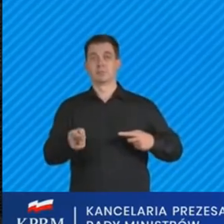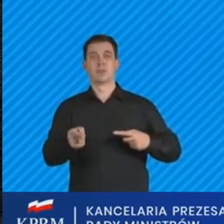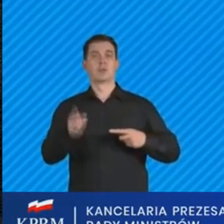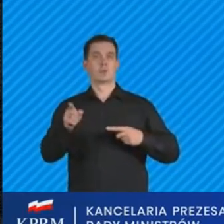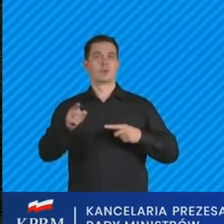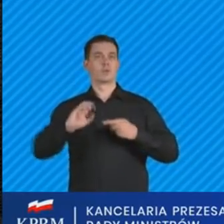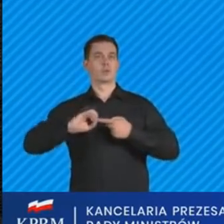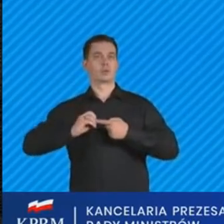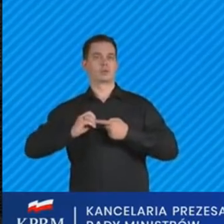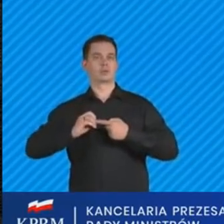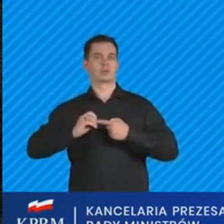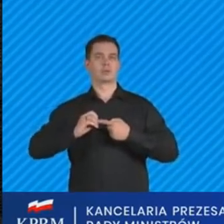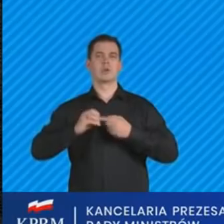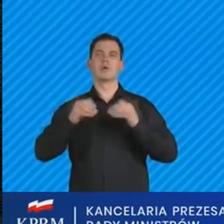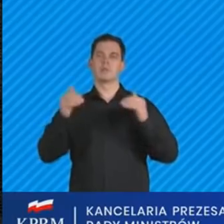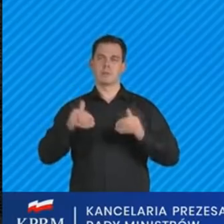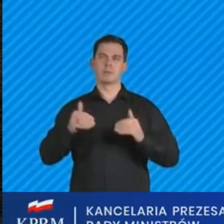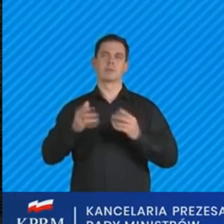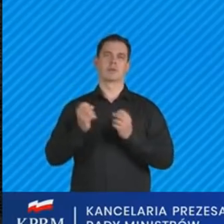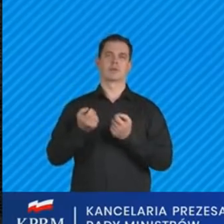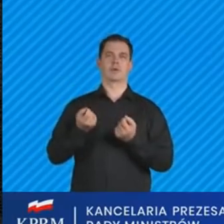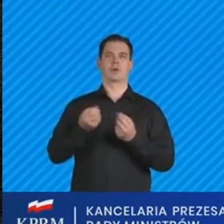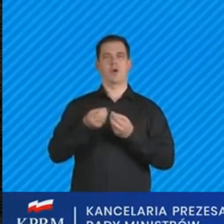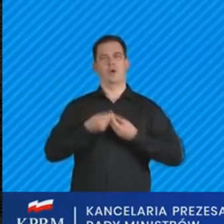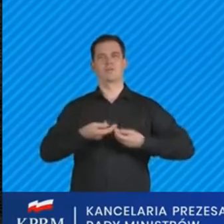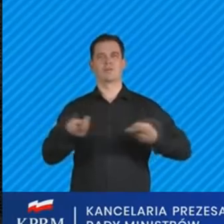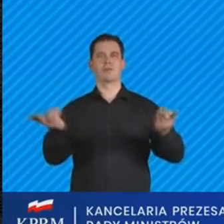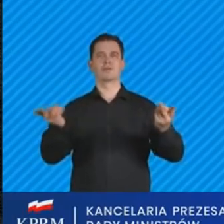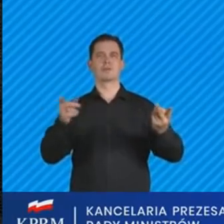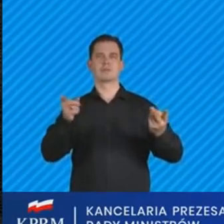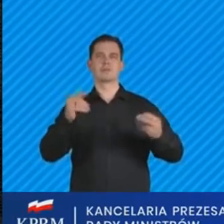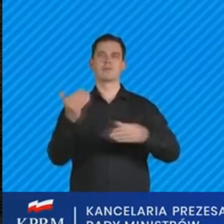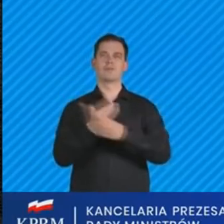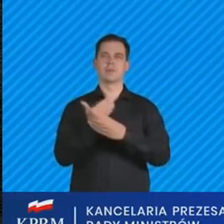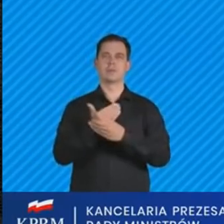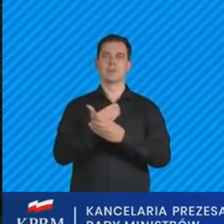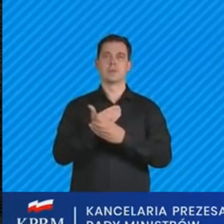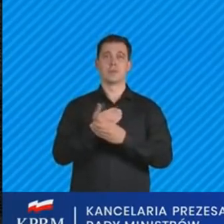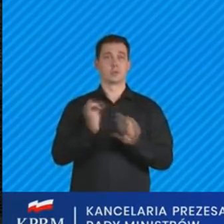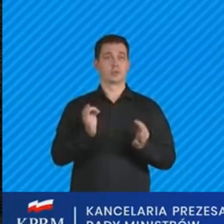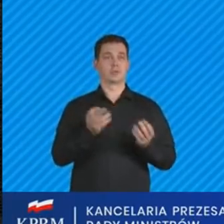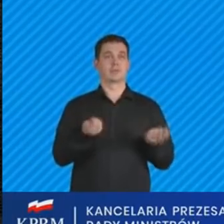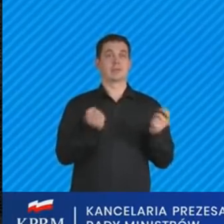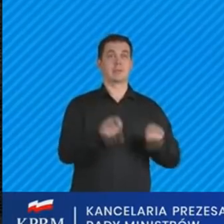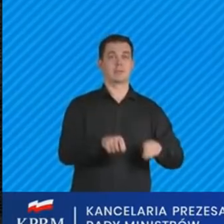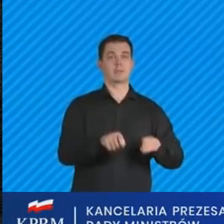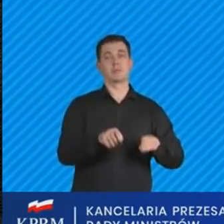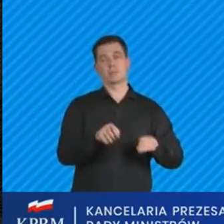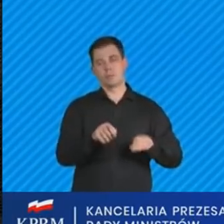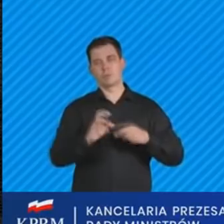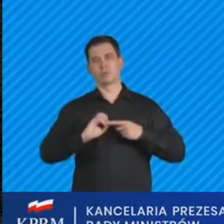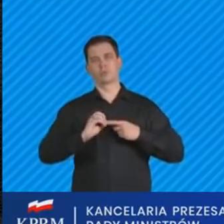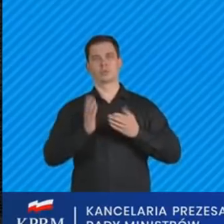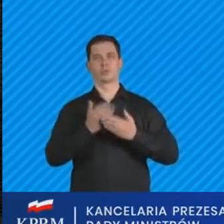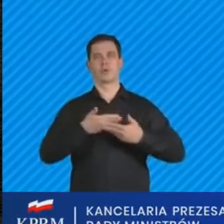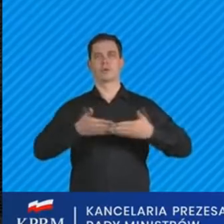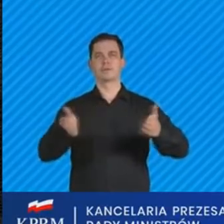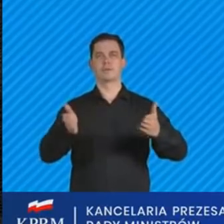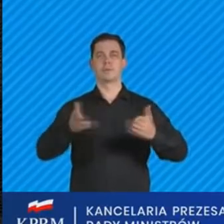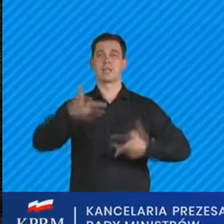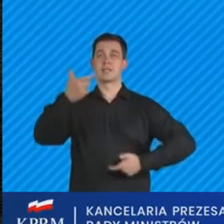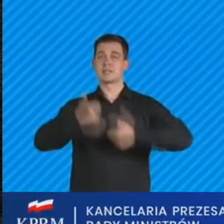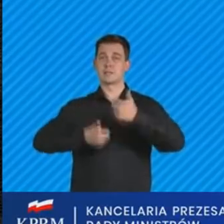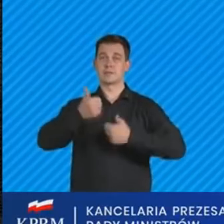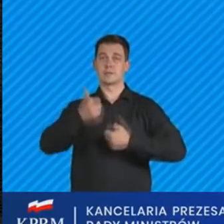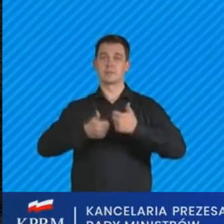dobry obrażać te niektóre branże które dzisiaj są zamknięte a styczeń